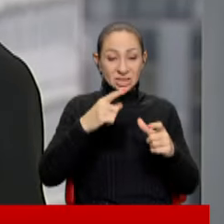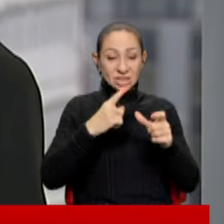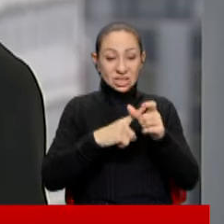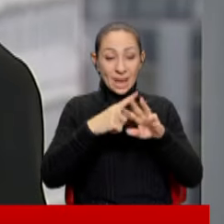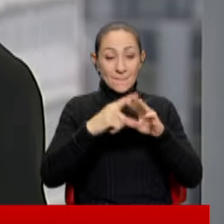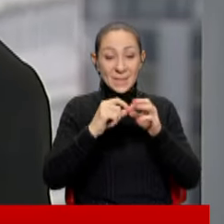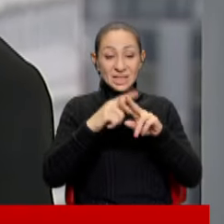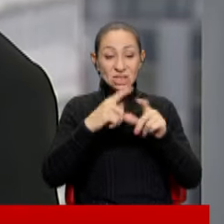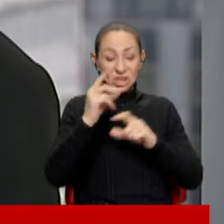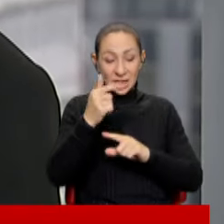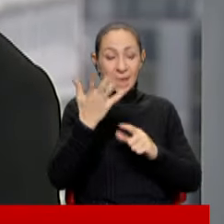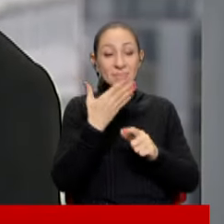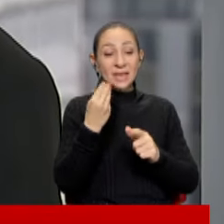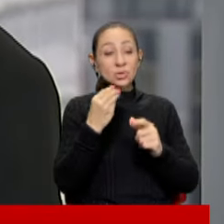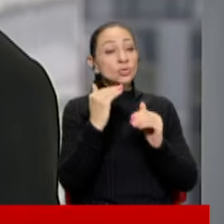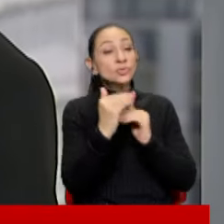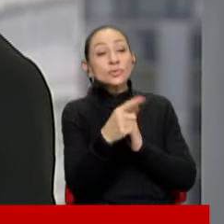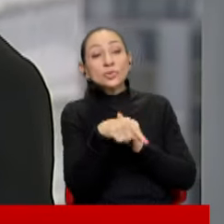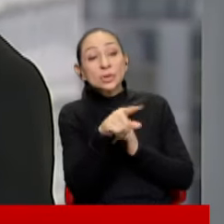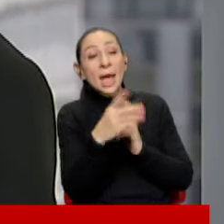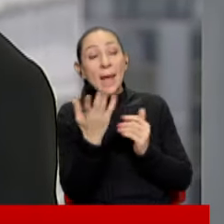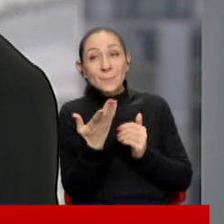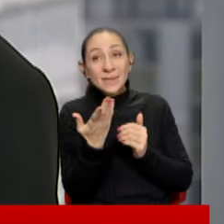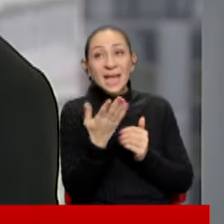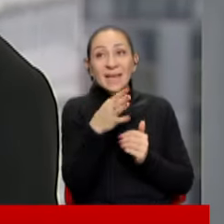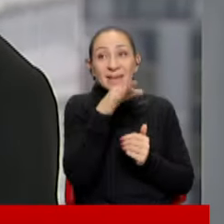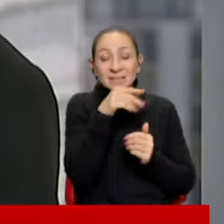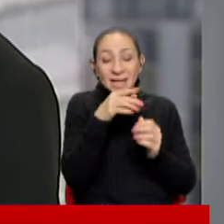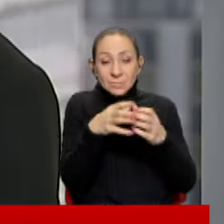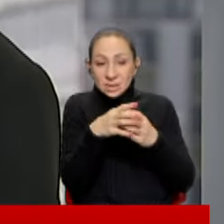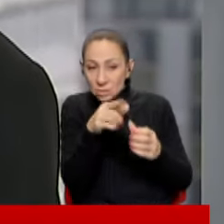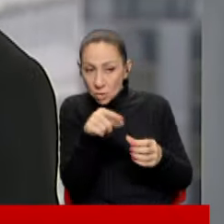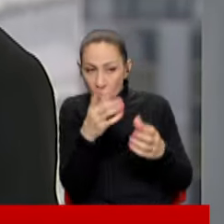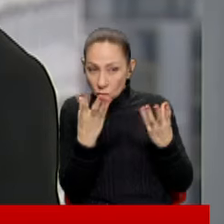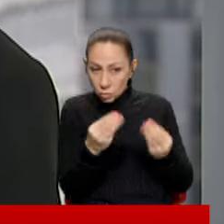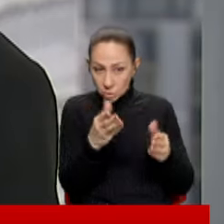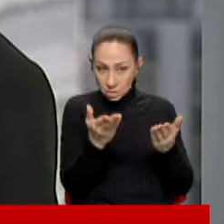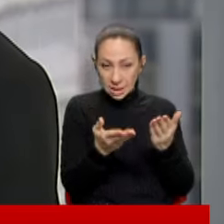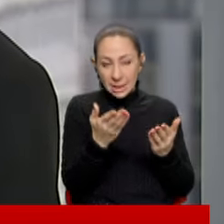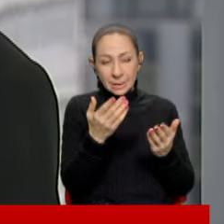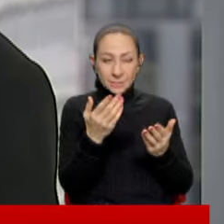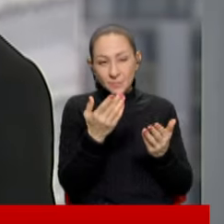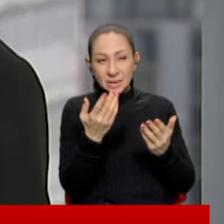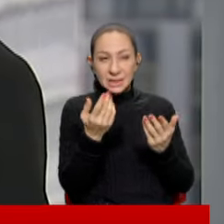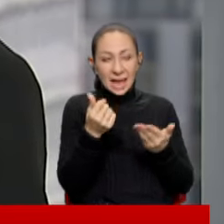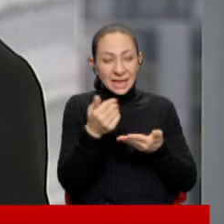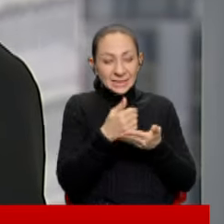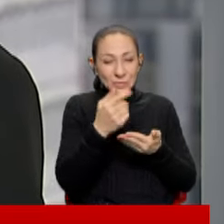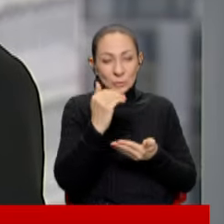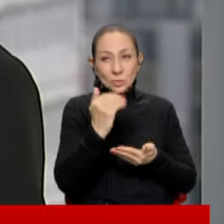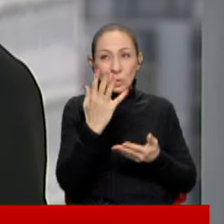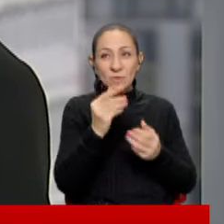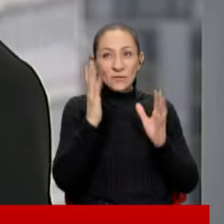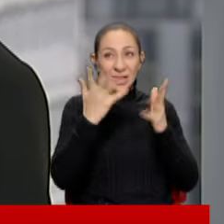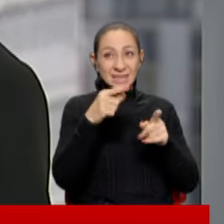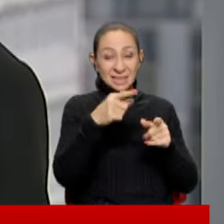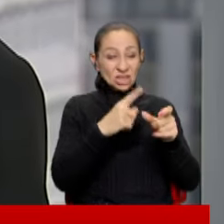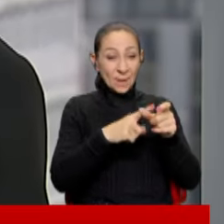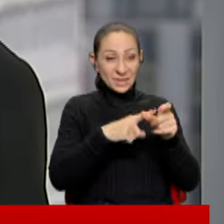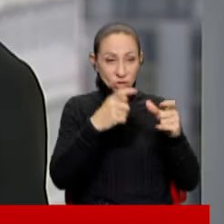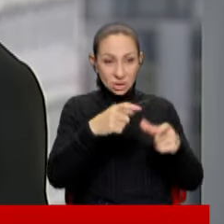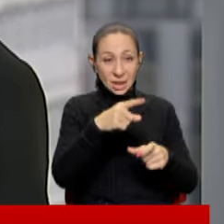Cebeci'den başlayarak hem genç nüfusun hem de yaşlılarımızın da bulunduğu ve nispeten daha düşük gelirli yurttaşlarımızın yoğun yaşadığı bir